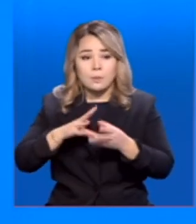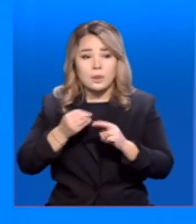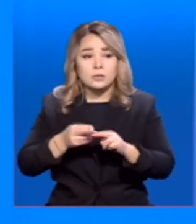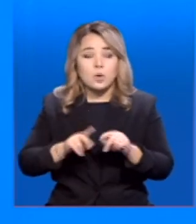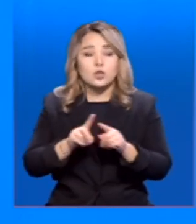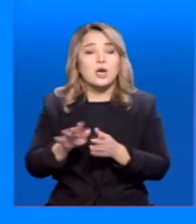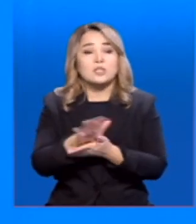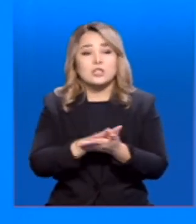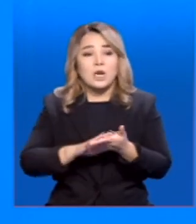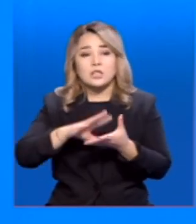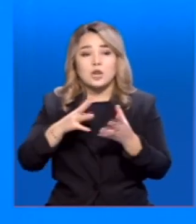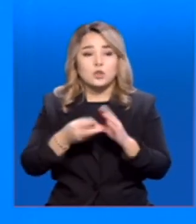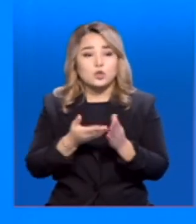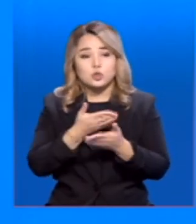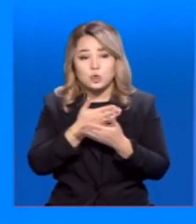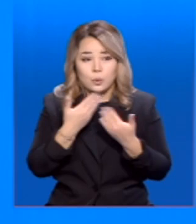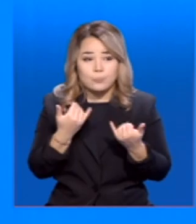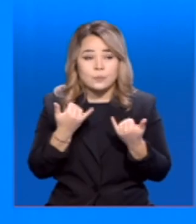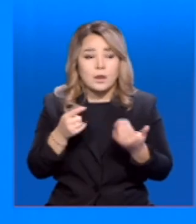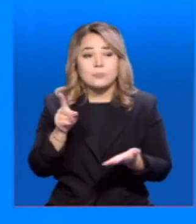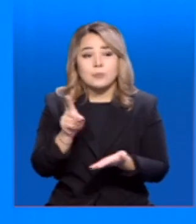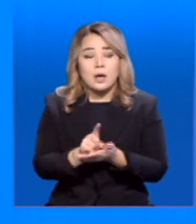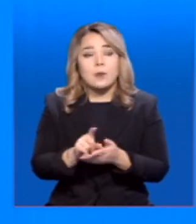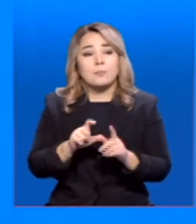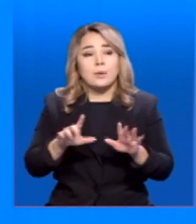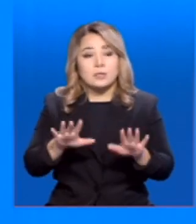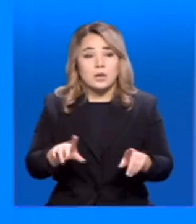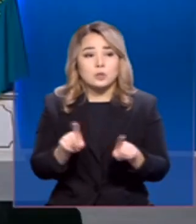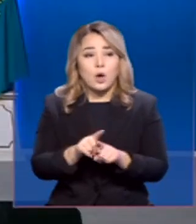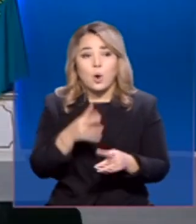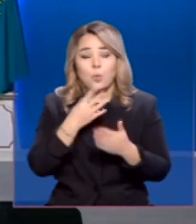содан ешқандай нәтиже жоқ. Тиісті